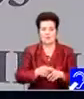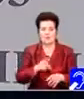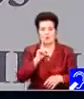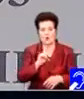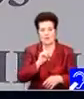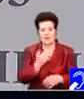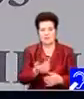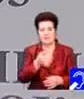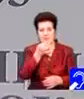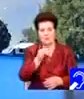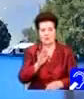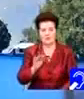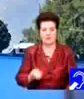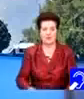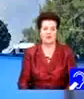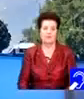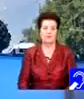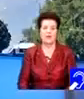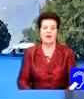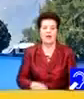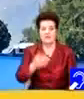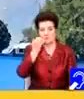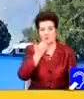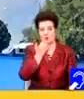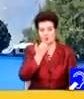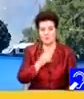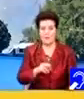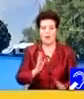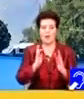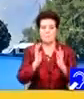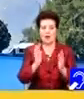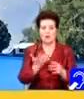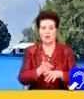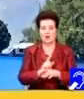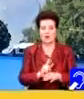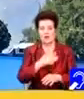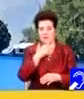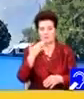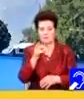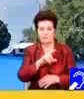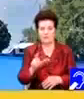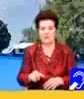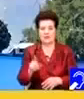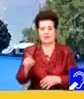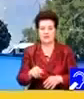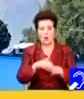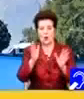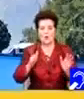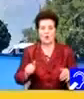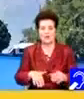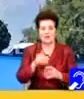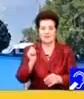spun la revedere. Irina, îți mulțumim. Parcurile au fost mai aglomerate astăzi decât unele secții de votare. În